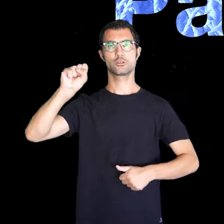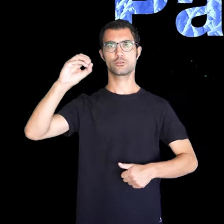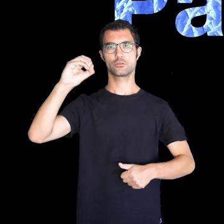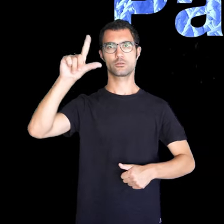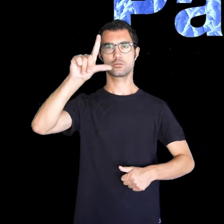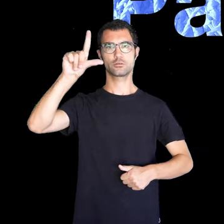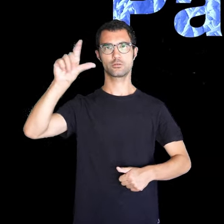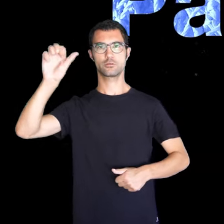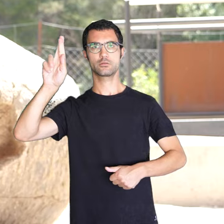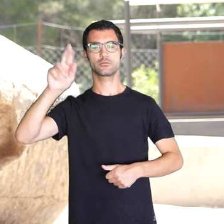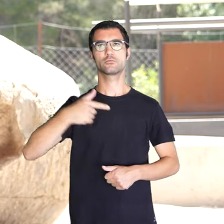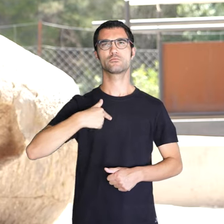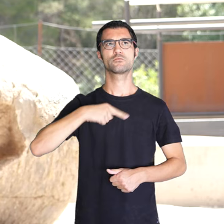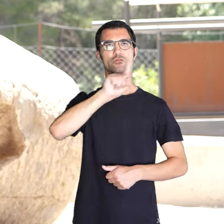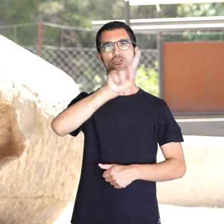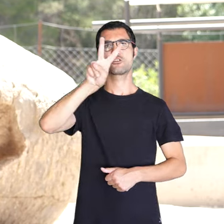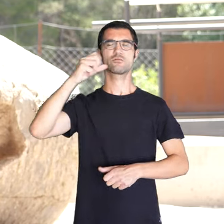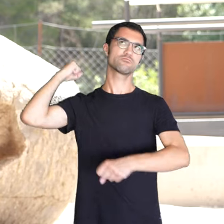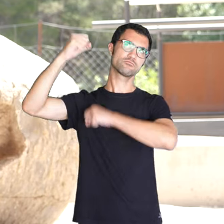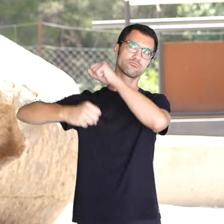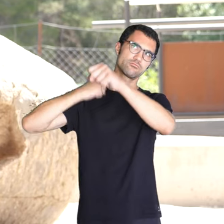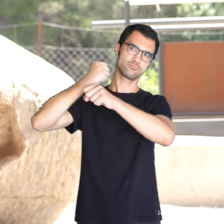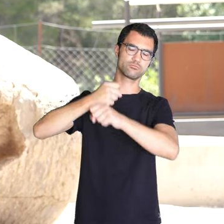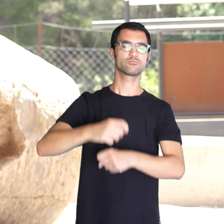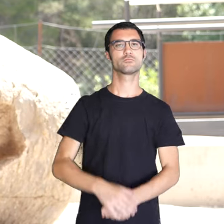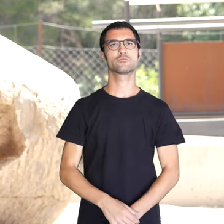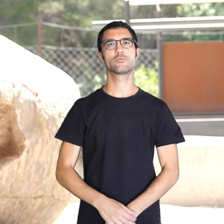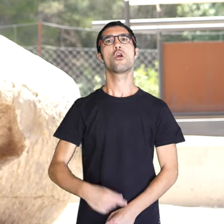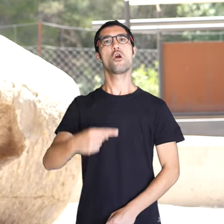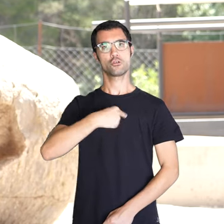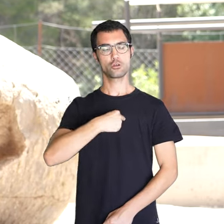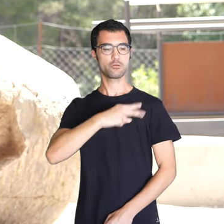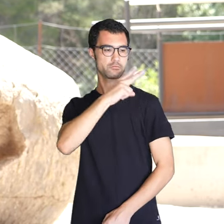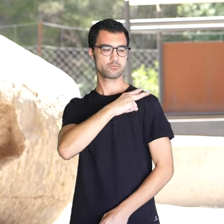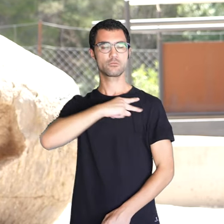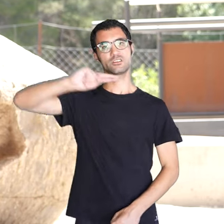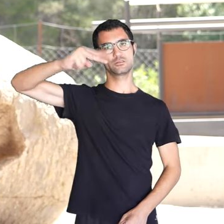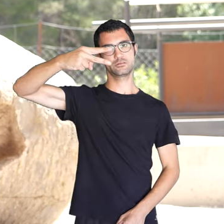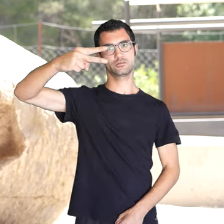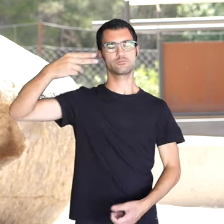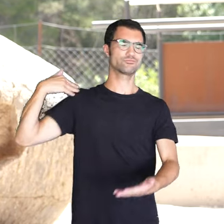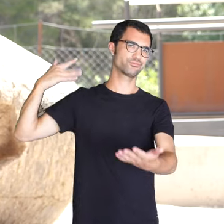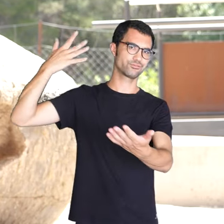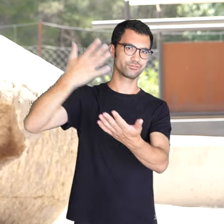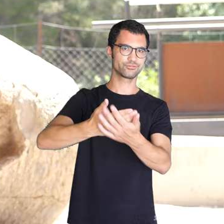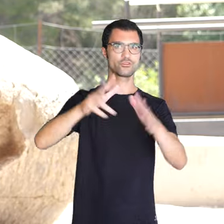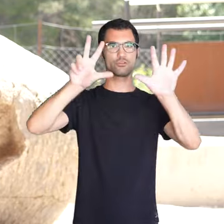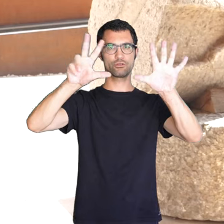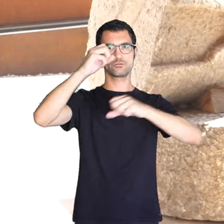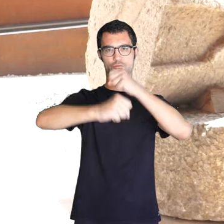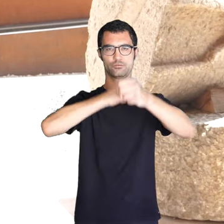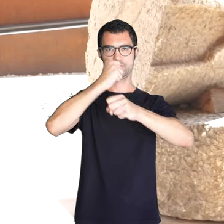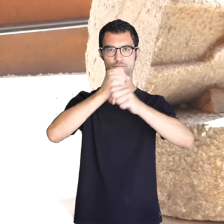de més 12 anys. El que ja havia estat vicepatró també de més 8